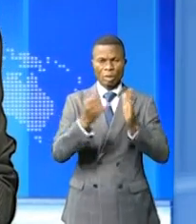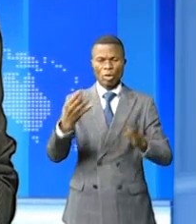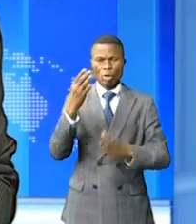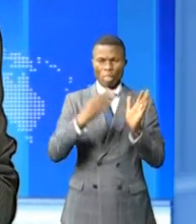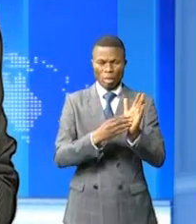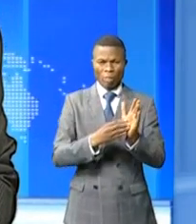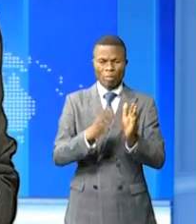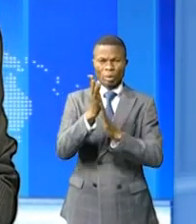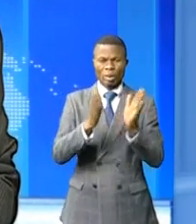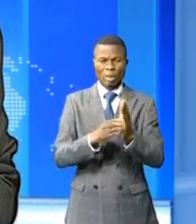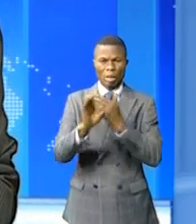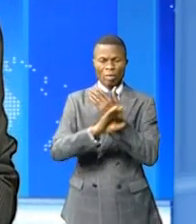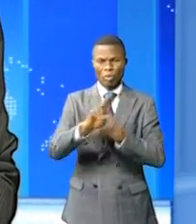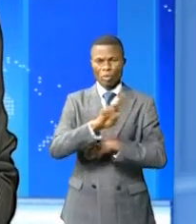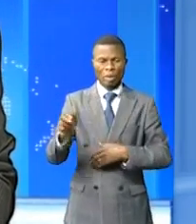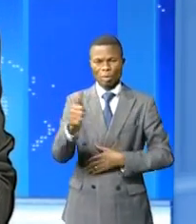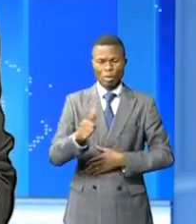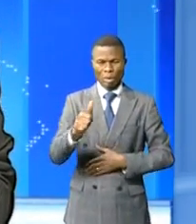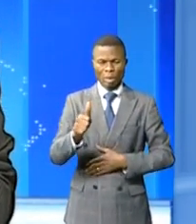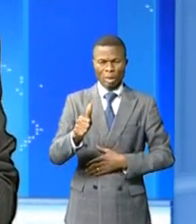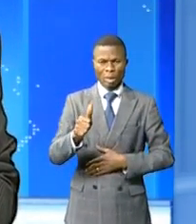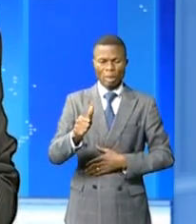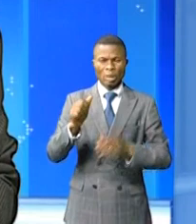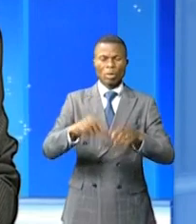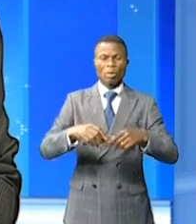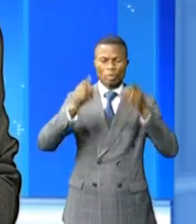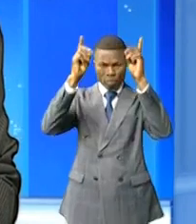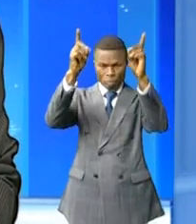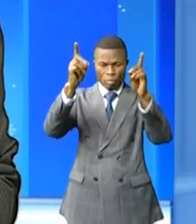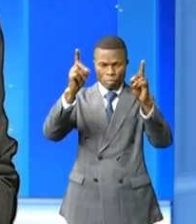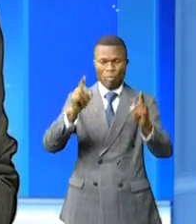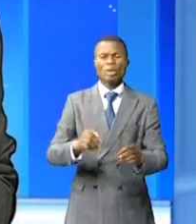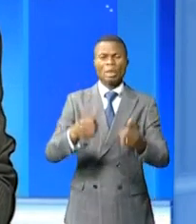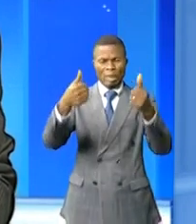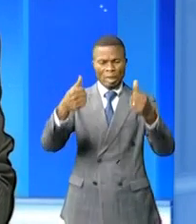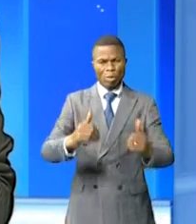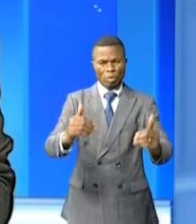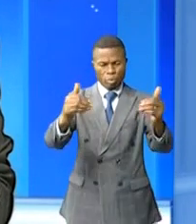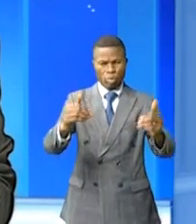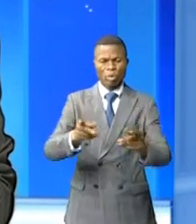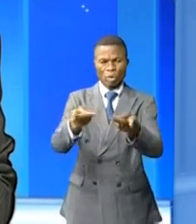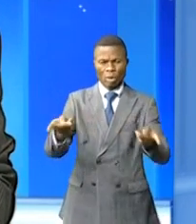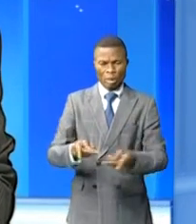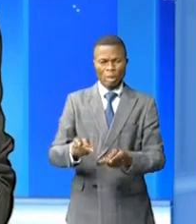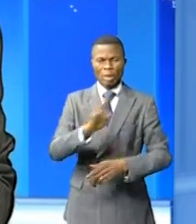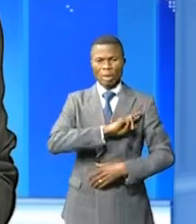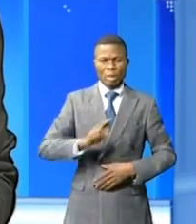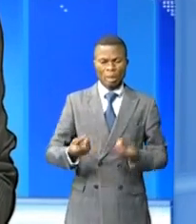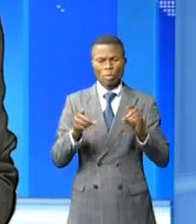021/069 du 19 août 2021, portant prorogation de l'état de siège sur une partie du territoire de la